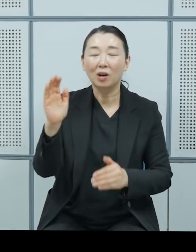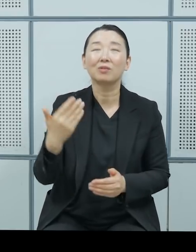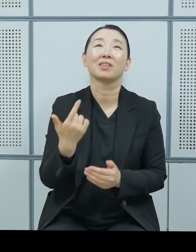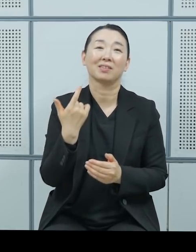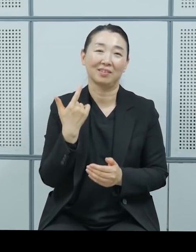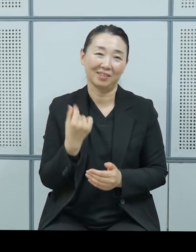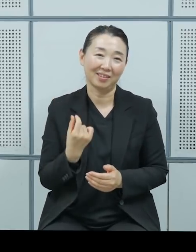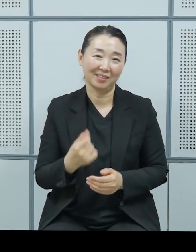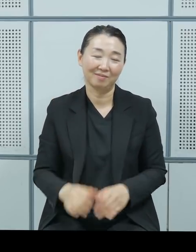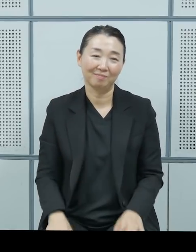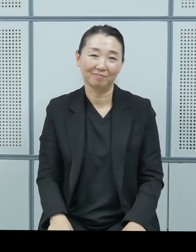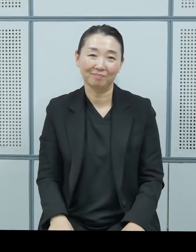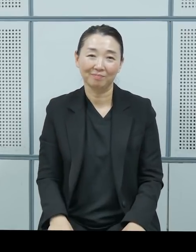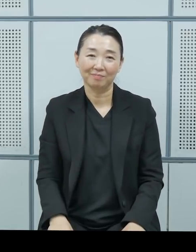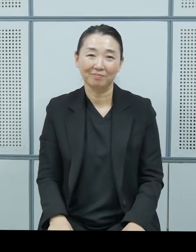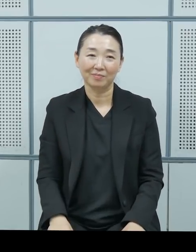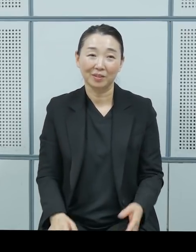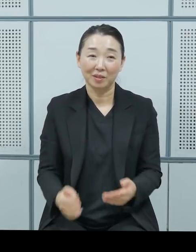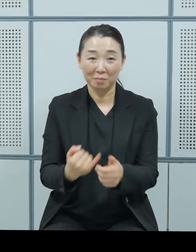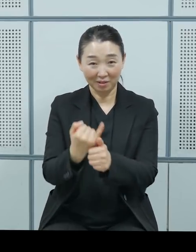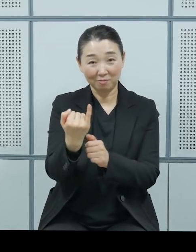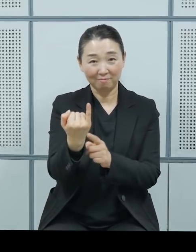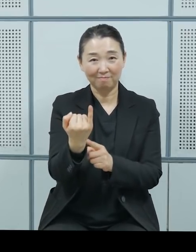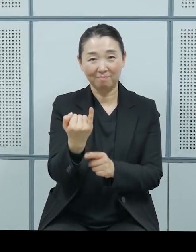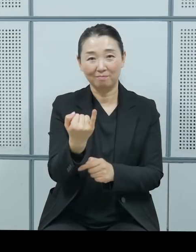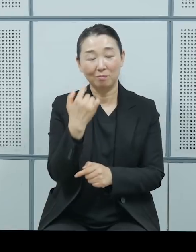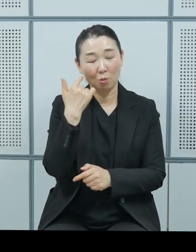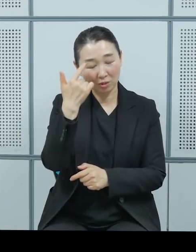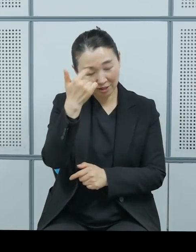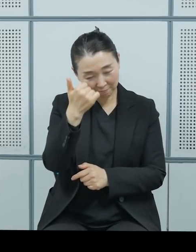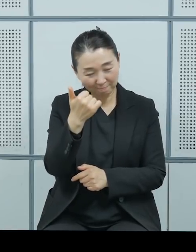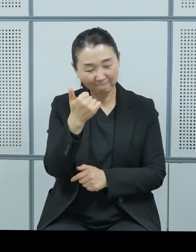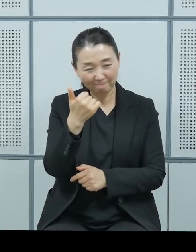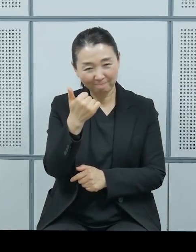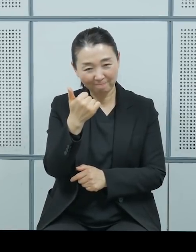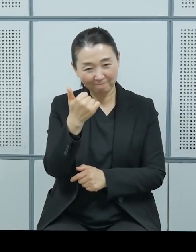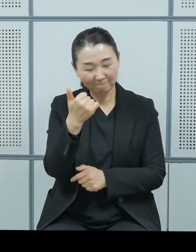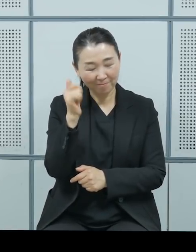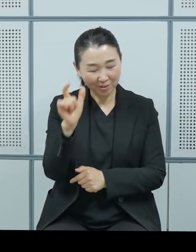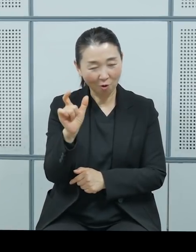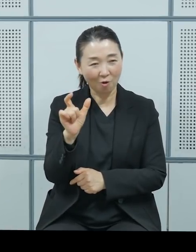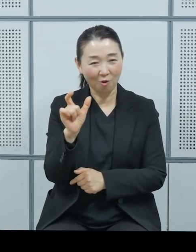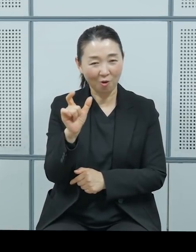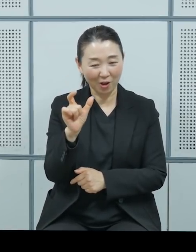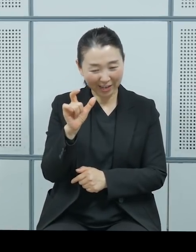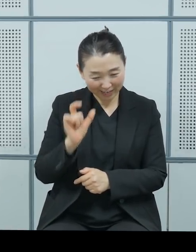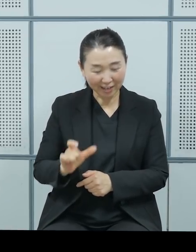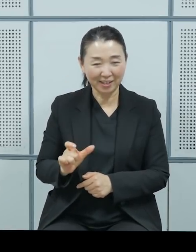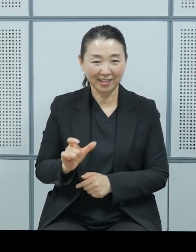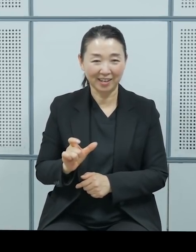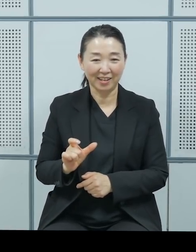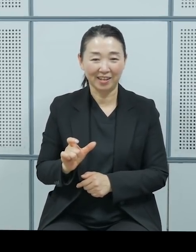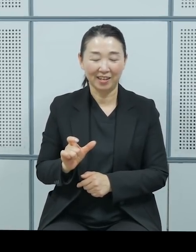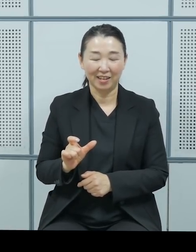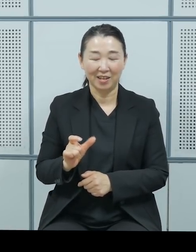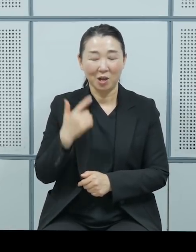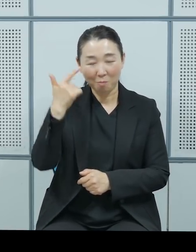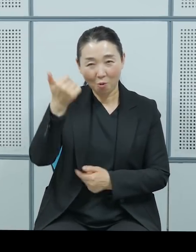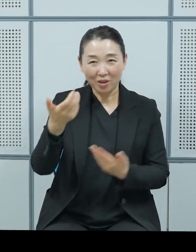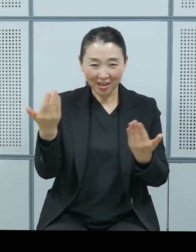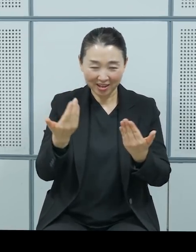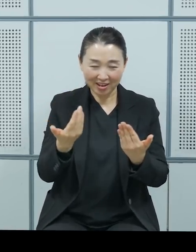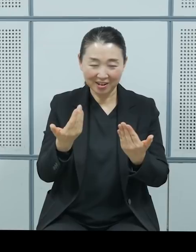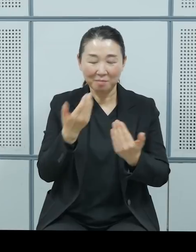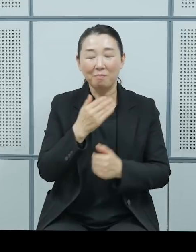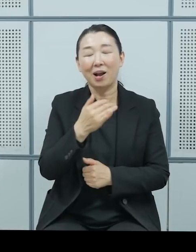것이 아닐까 이런 생각이 들었습니다. 그래서 그 사모님께서 목사님을 더 이렇게 튼튼하게 교육 사역하실 수